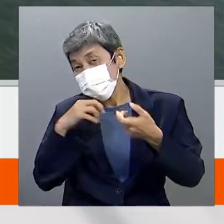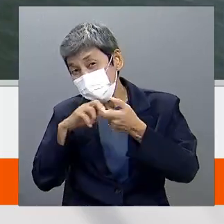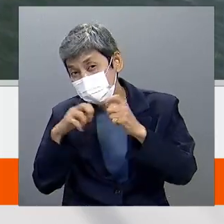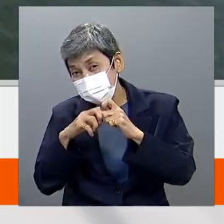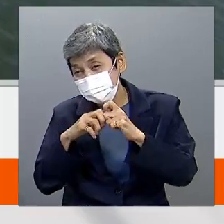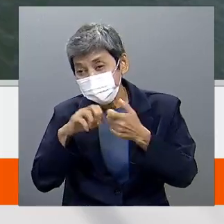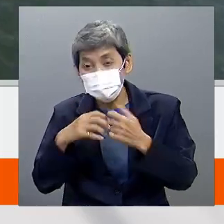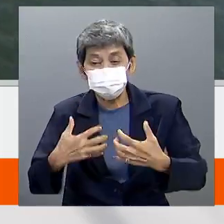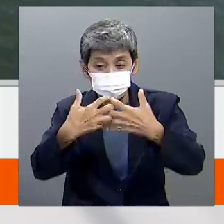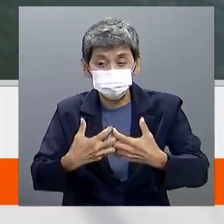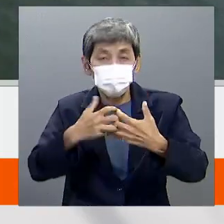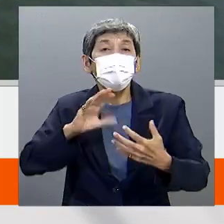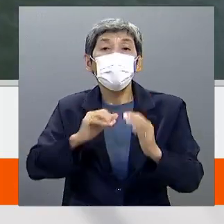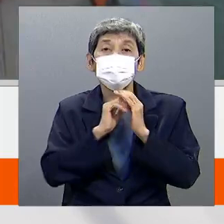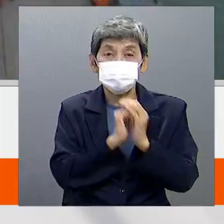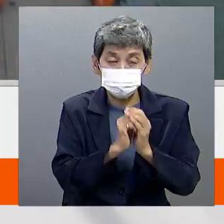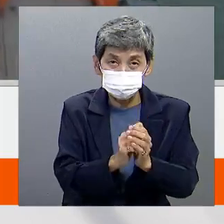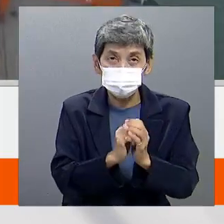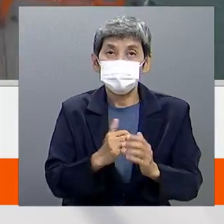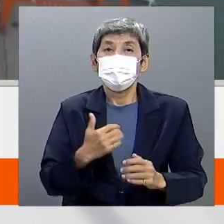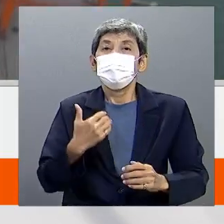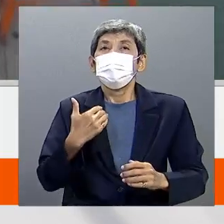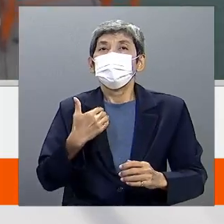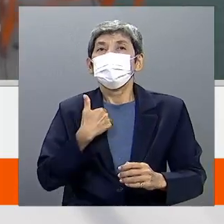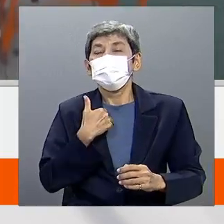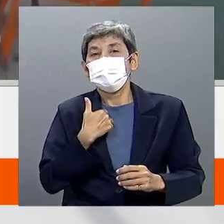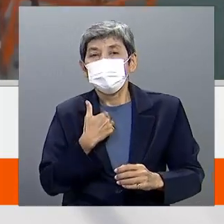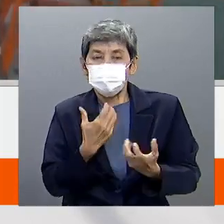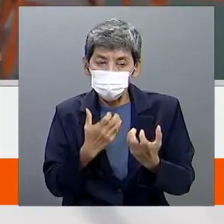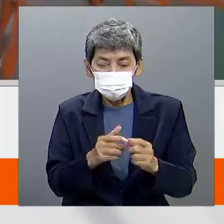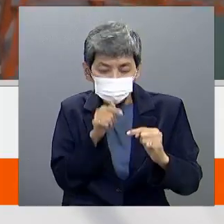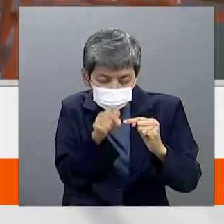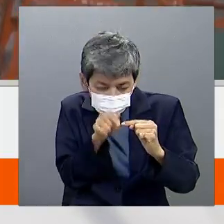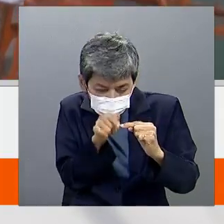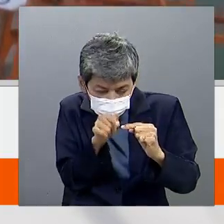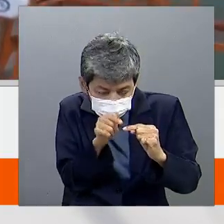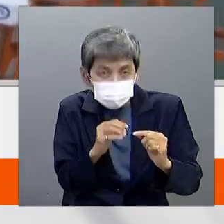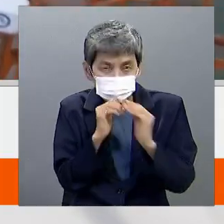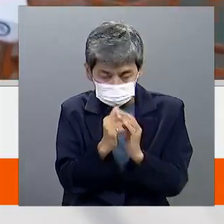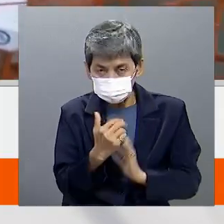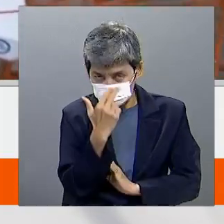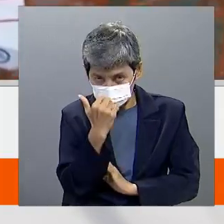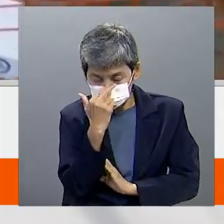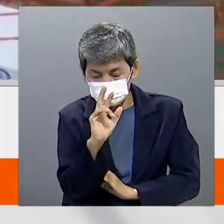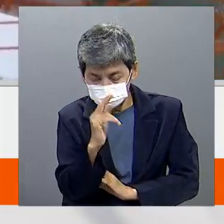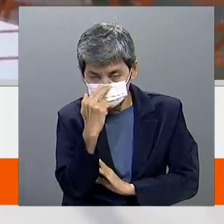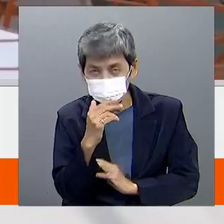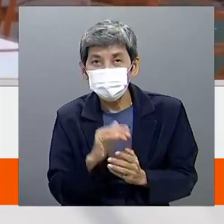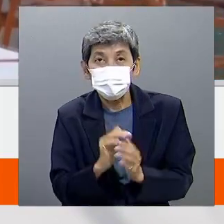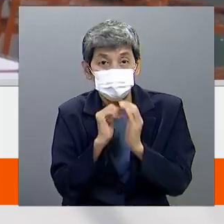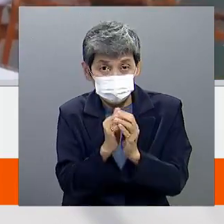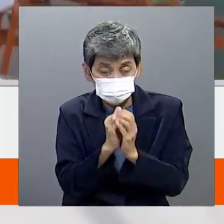ลักของจีนอย่างเช่นพวกเซมิคอนดักเตอร์ชิ้นส่วนอิเล็กทรอนิกส์อะไรต่างจีนก็ต้องระมัดระวังนะครับเพราะจีนยังต้องพึ่งพ